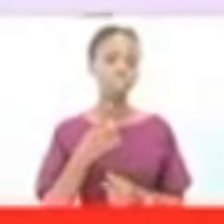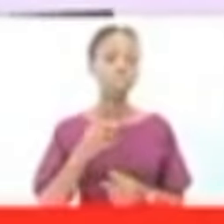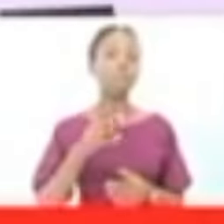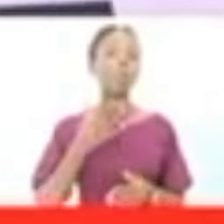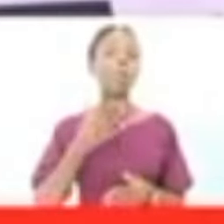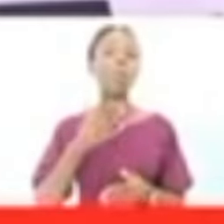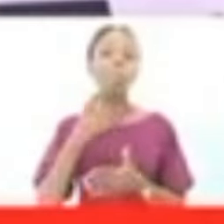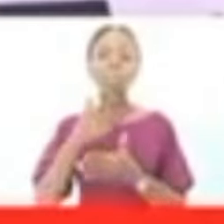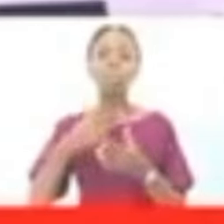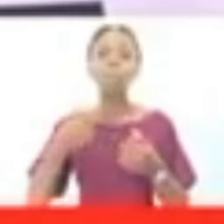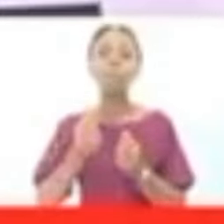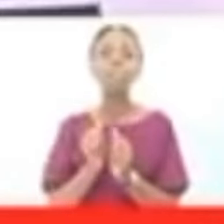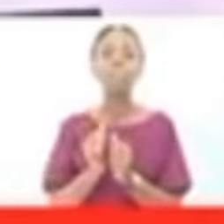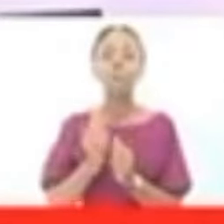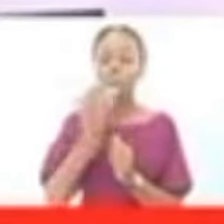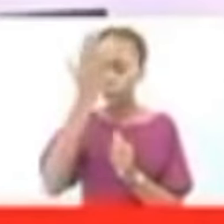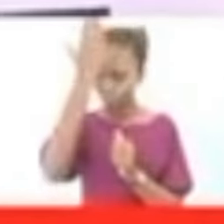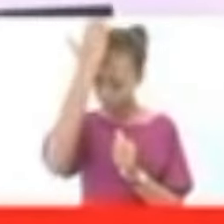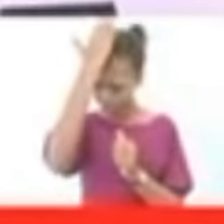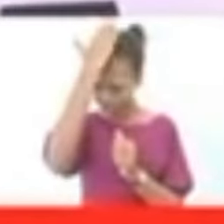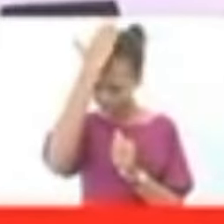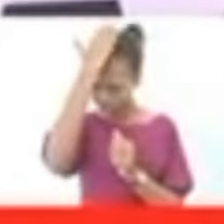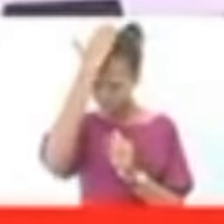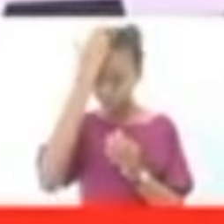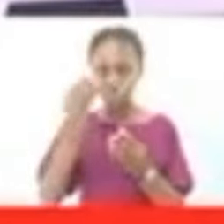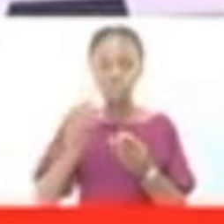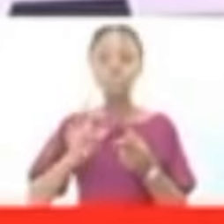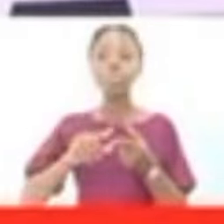Ni nini natakikana? Humility.